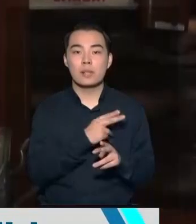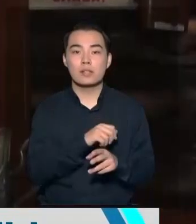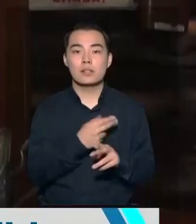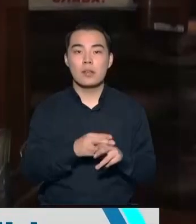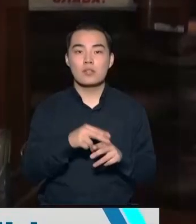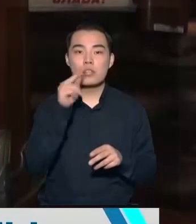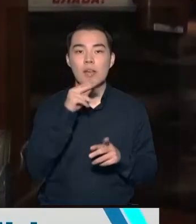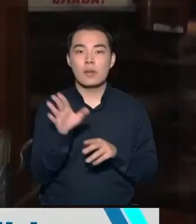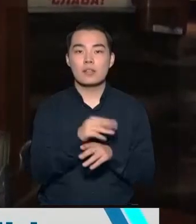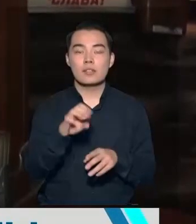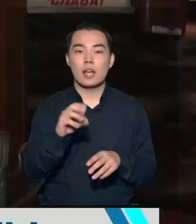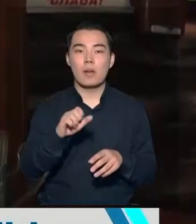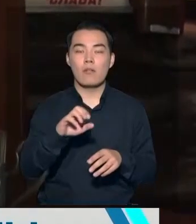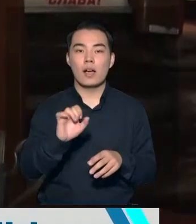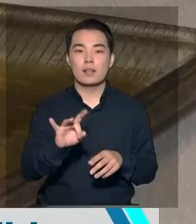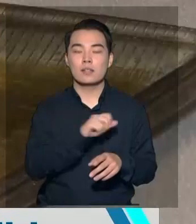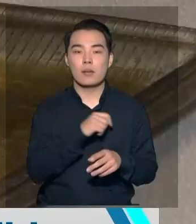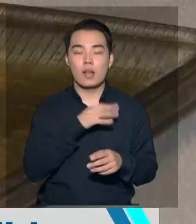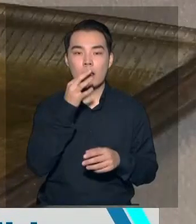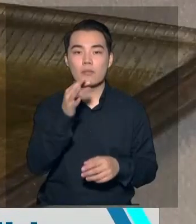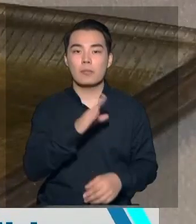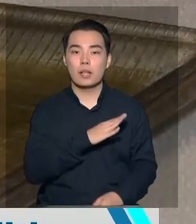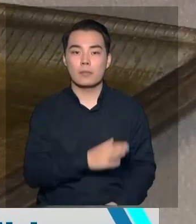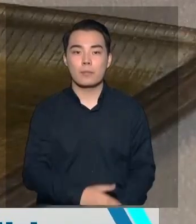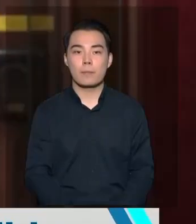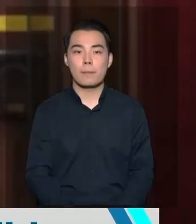шай ішкен самауырыны деп аталып кеткен екен.